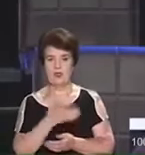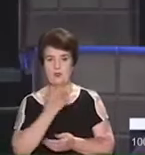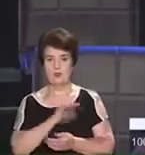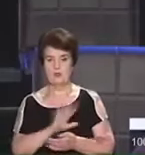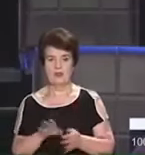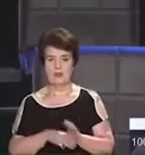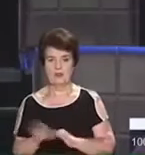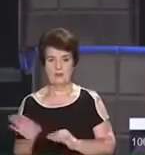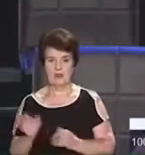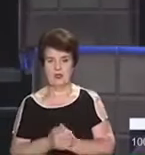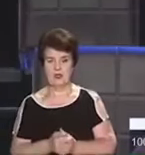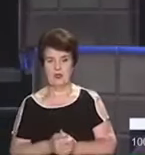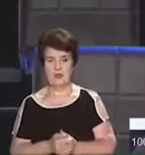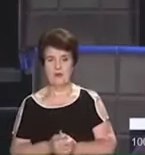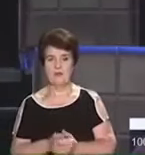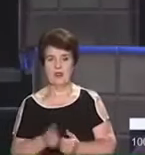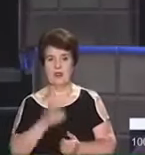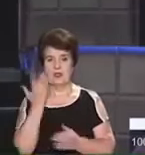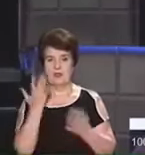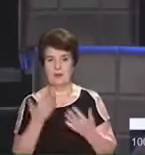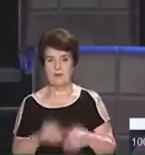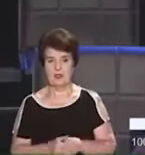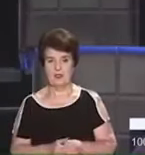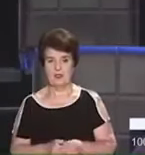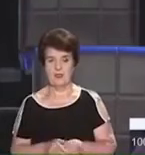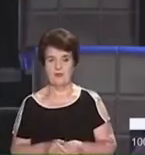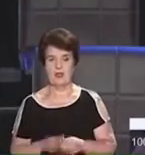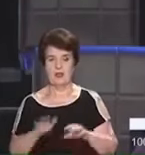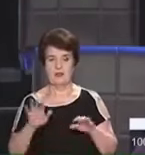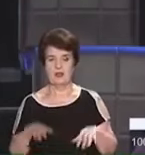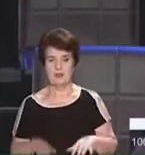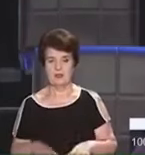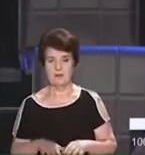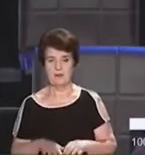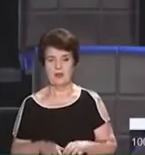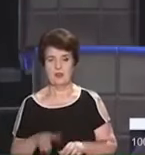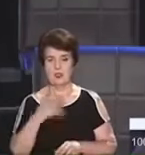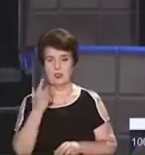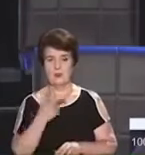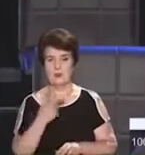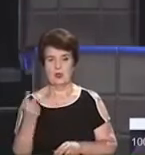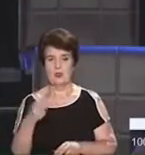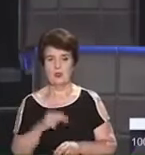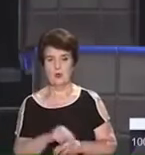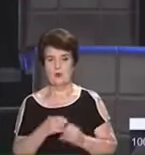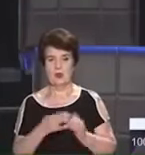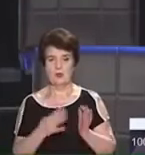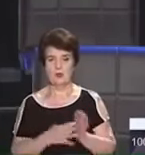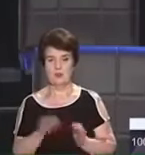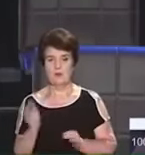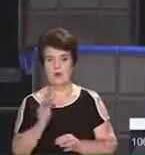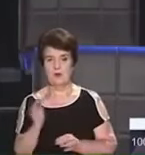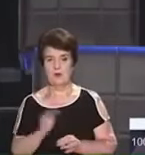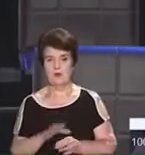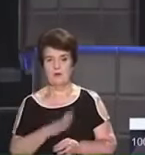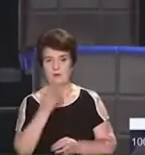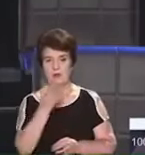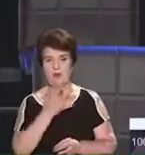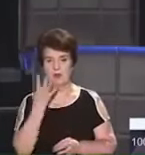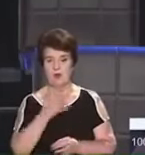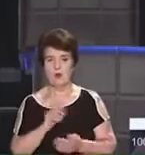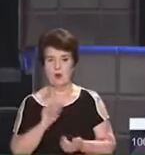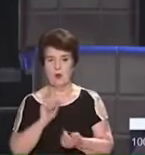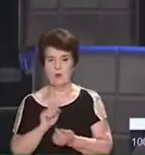соплякам только нам pierdut соусом меня lejos со спальным кандалами и нос против добра река мста патроне на